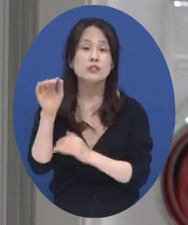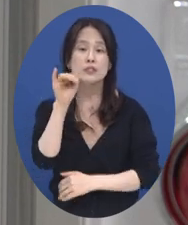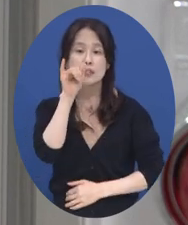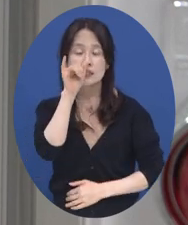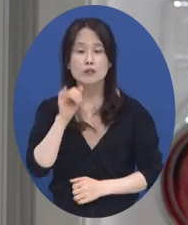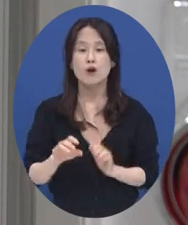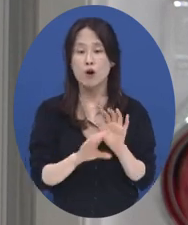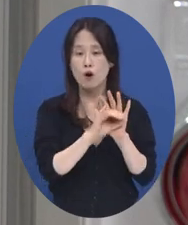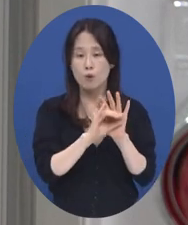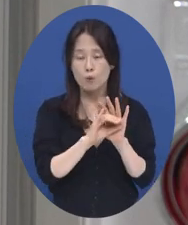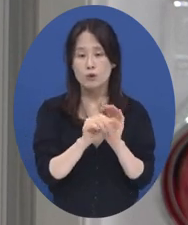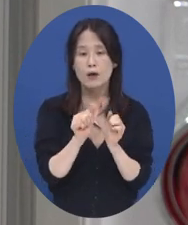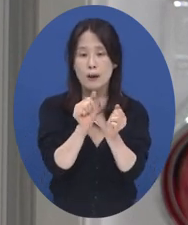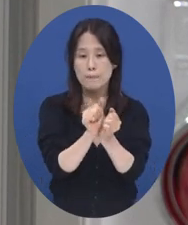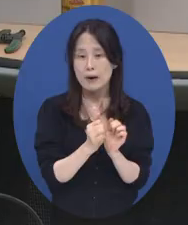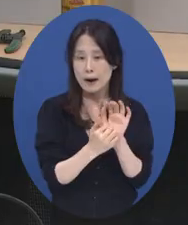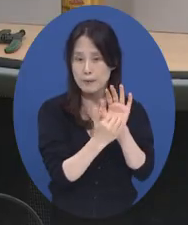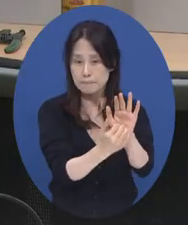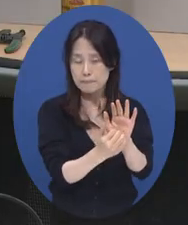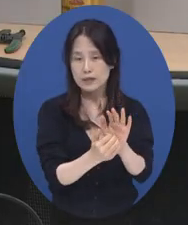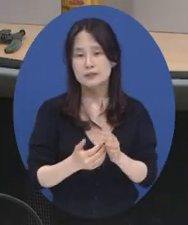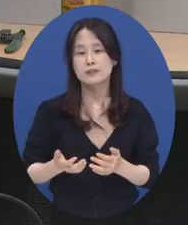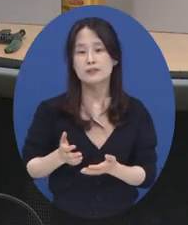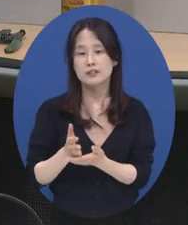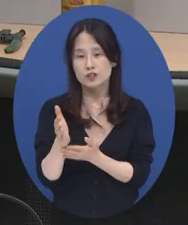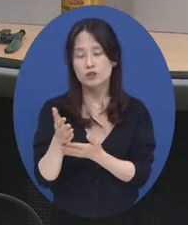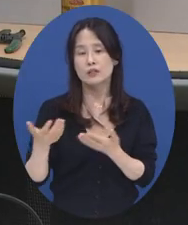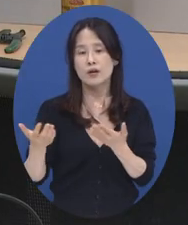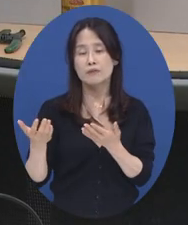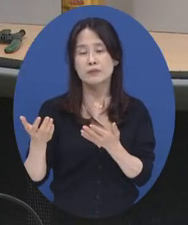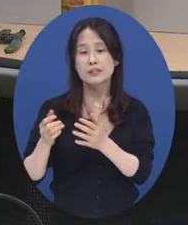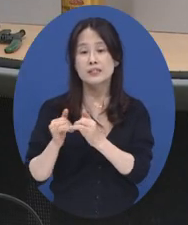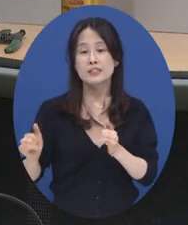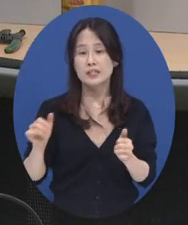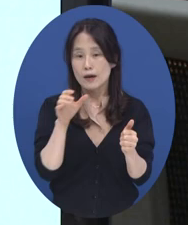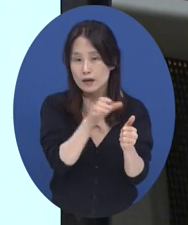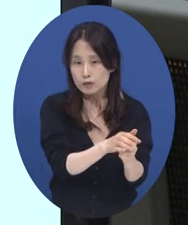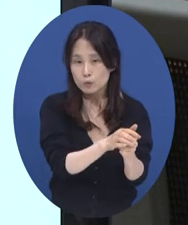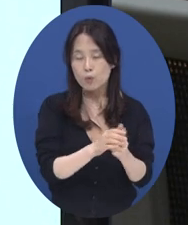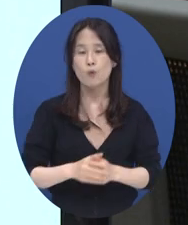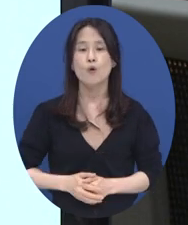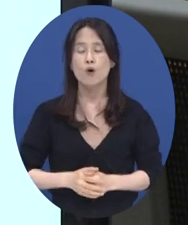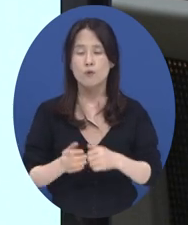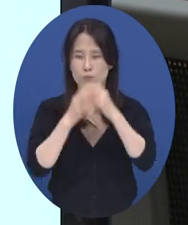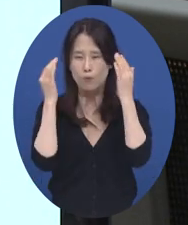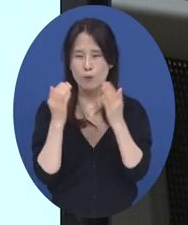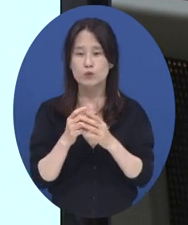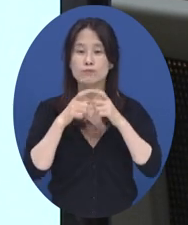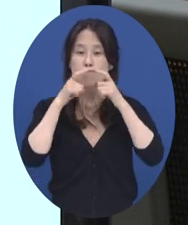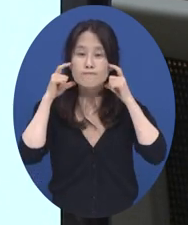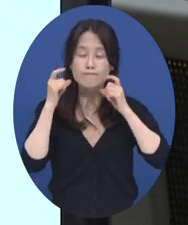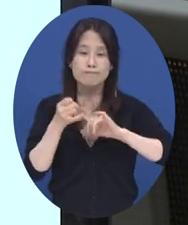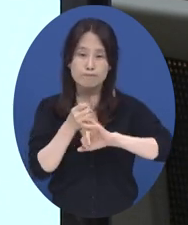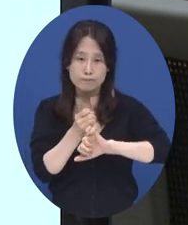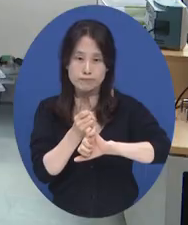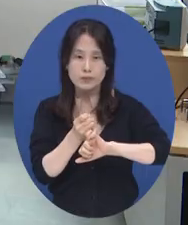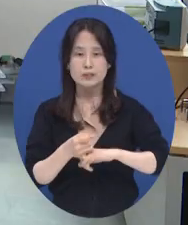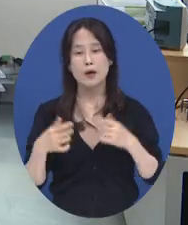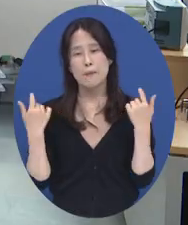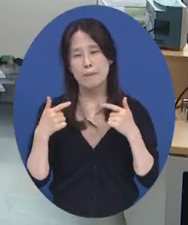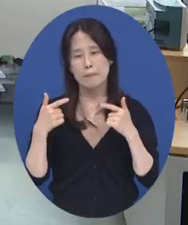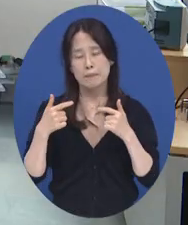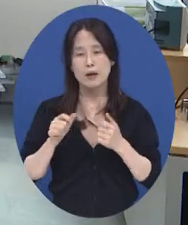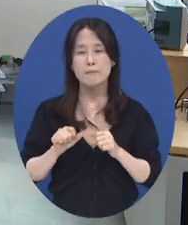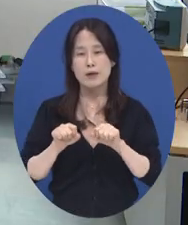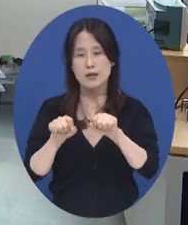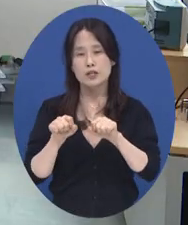진행하는데 코로나19 감염 예방 전담 직원을 배치하고 교육장 내 전원이 마스크를 착용하는 한편 매일